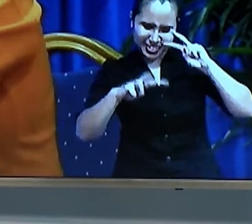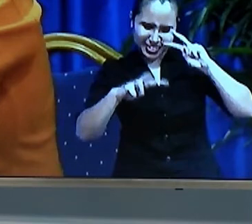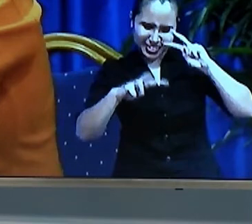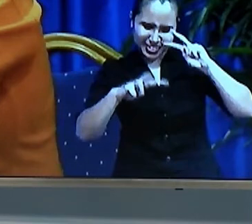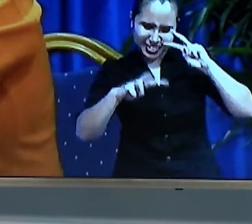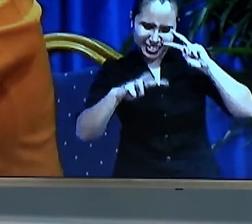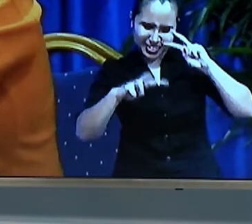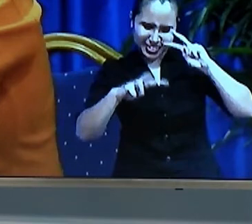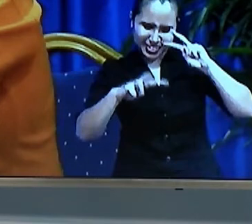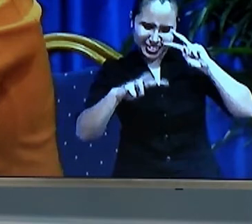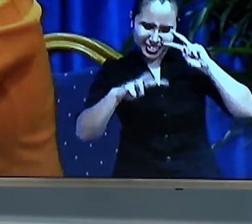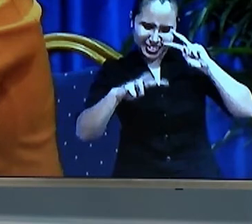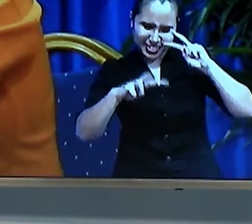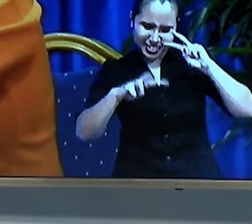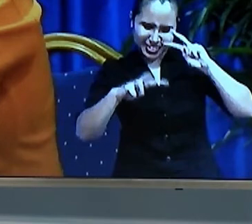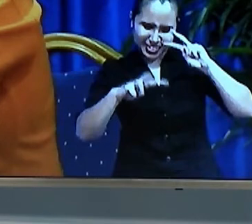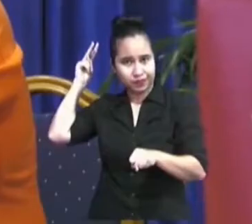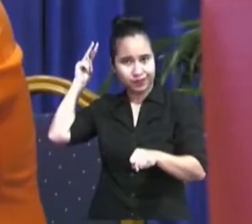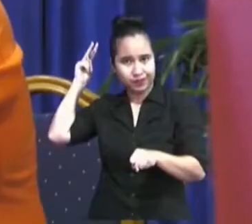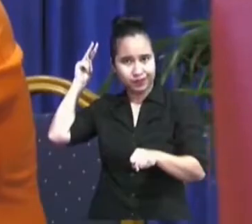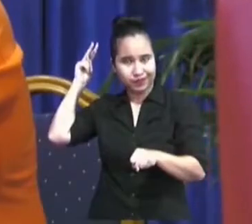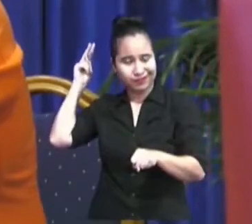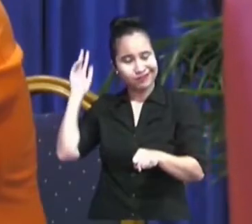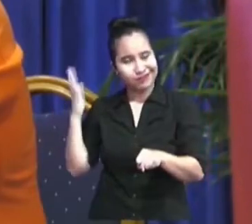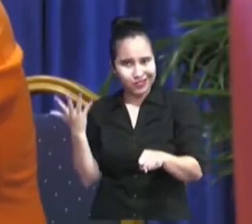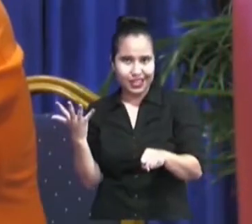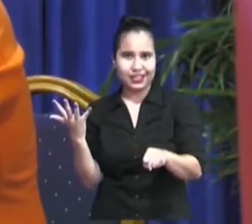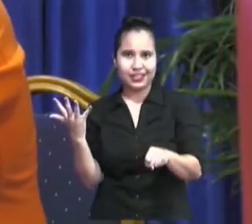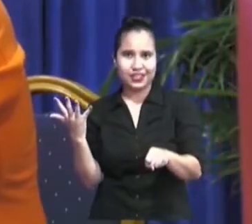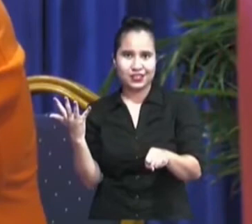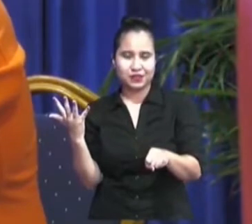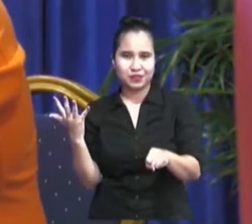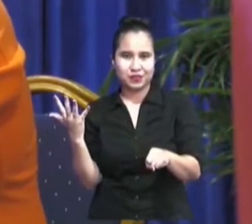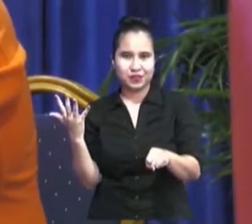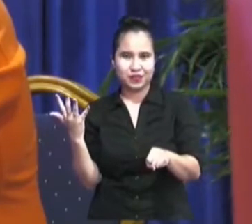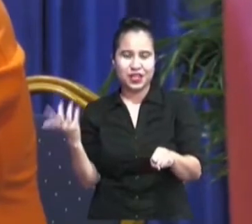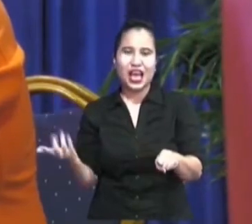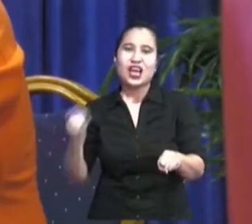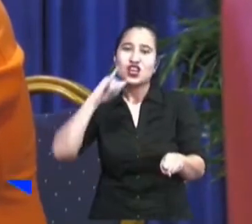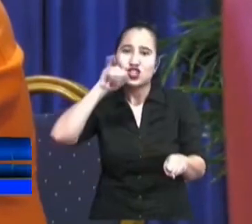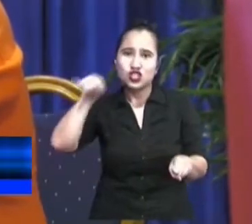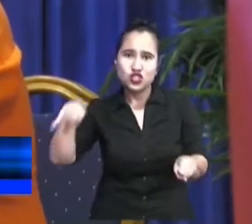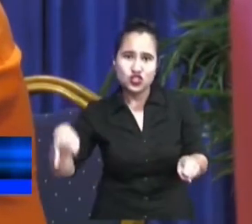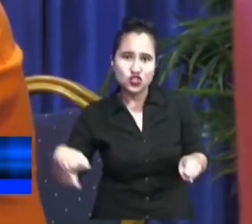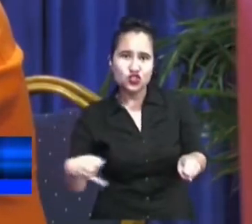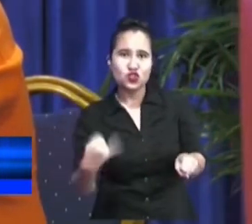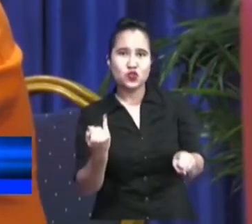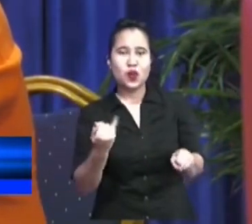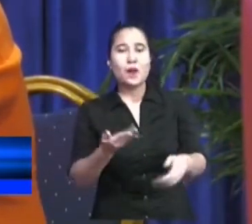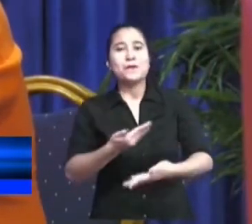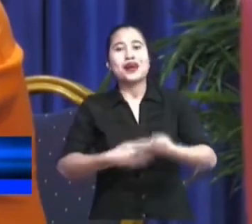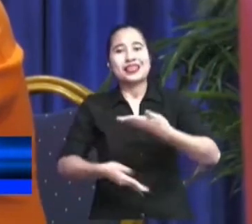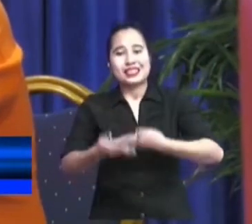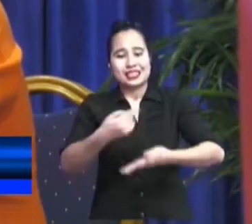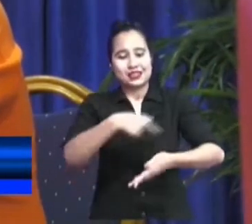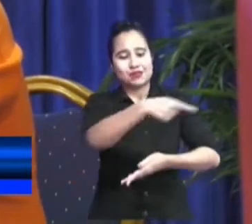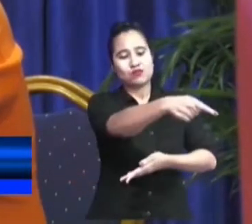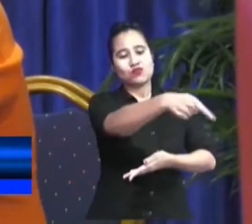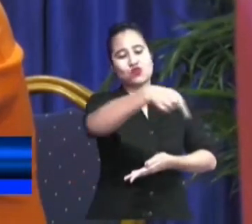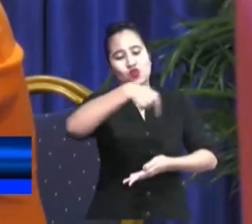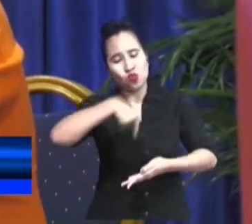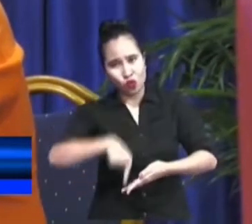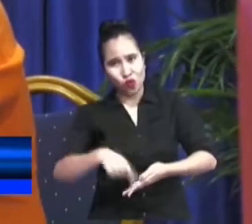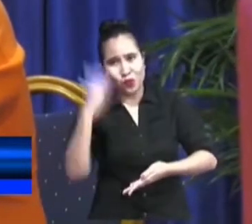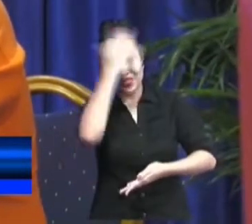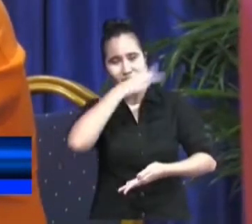illegaal het land worden binnengebracht. Eigenlijk is het, om zo te zeggen, een nieuwe lijn die is geopend naar Suriname toe. En we